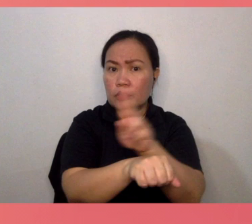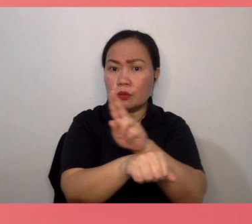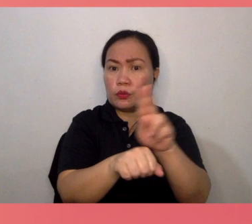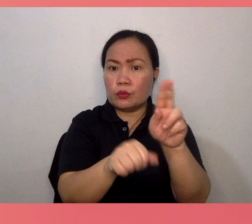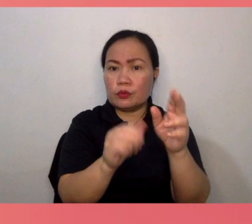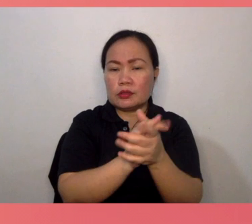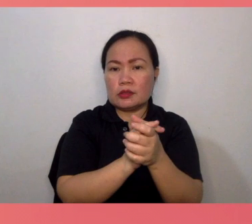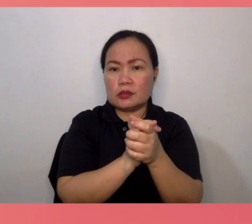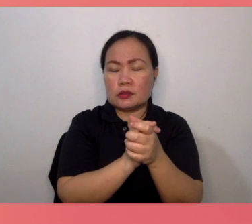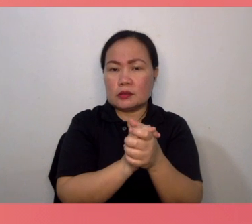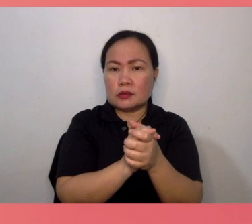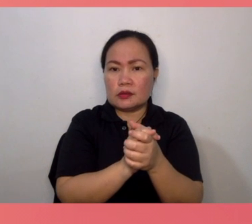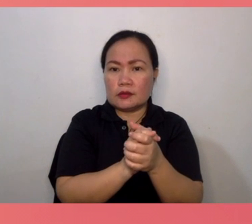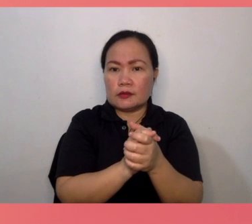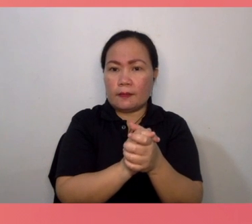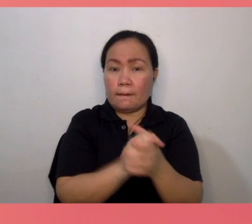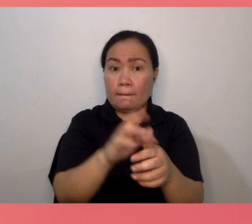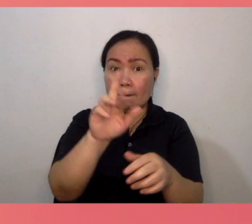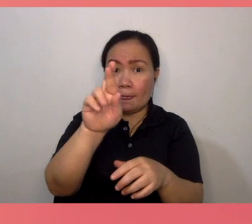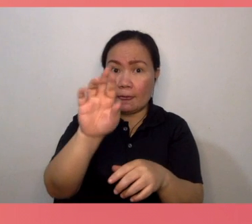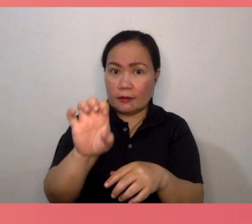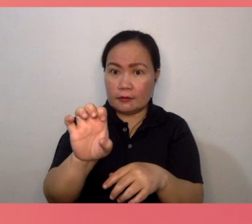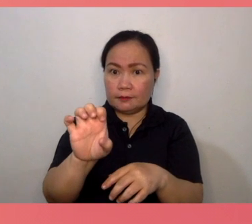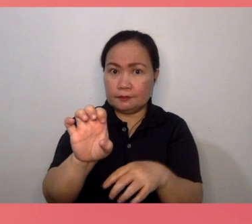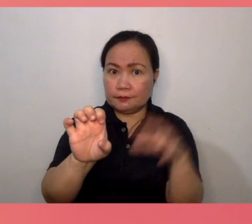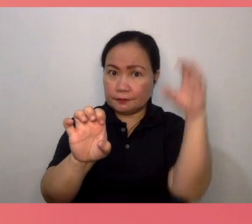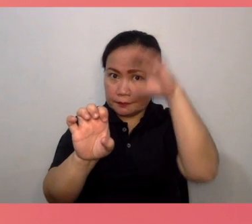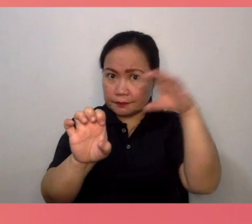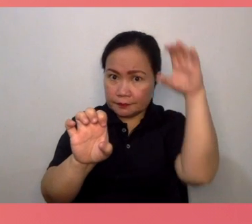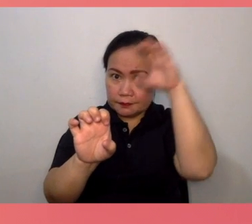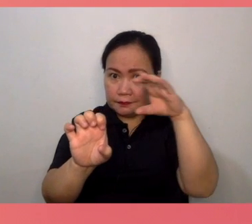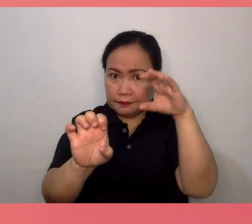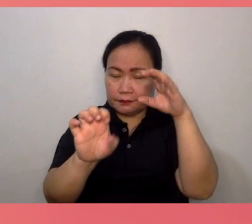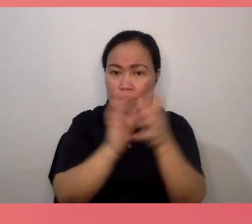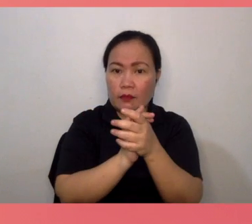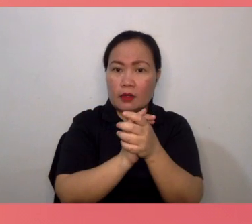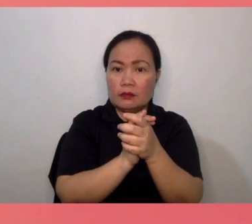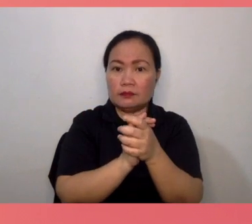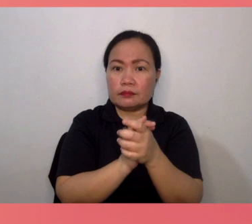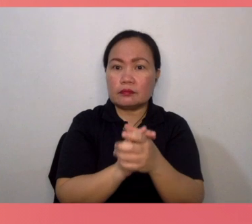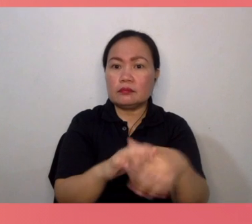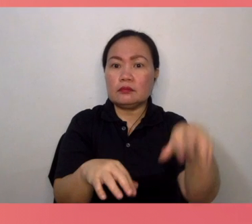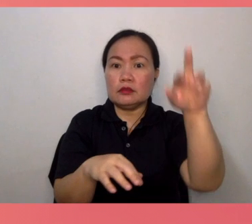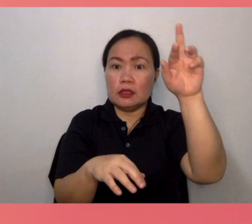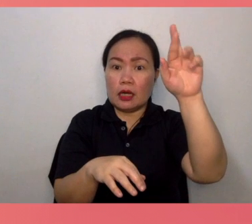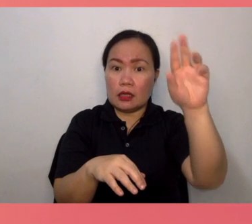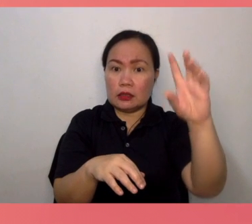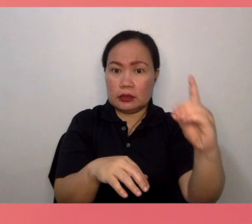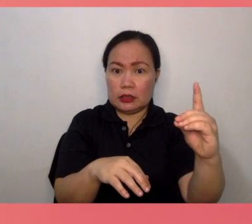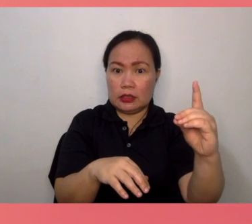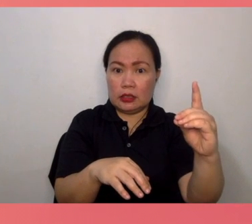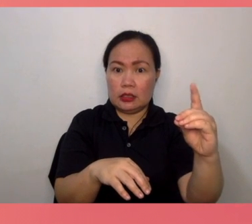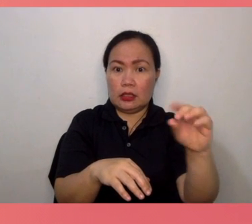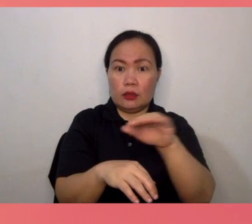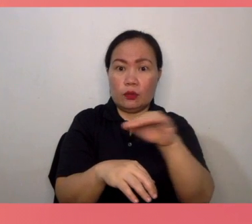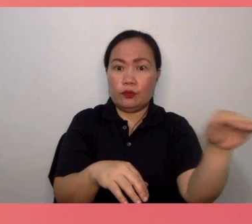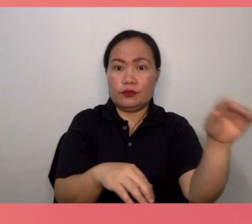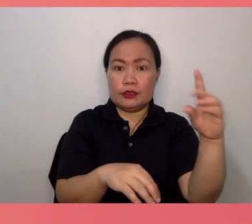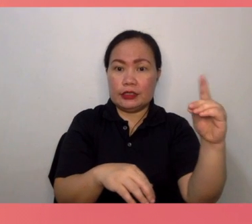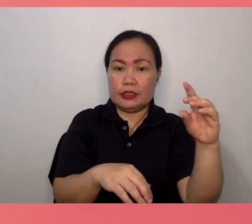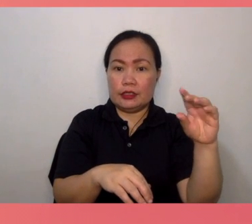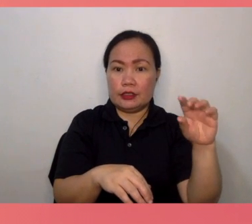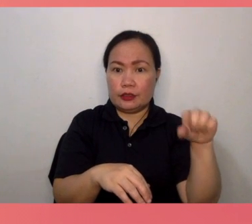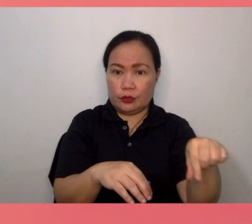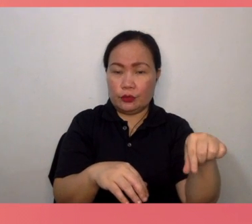ang pinapahanap sa atin ay si RE. So, kung ang gagawin natin is RD over DQ is equal to RE